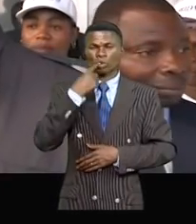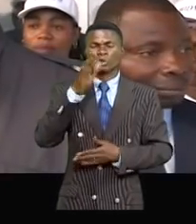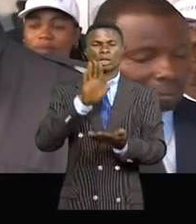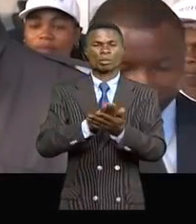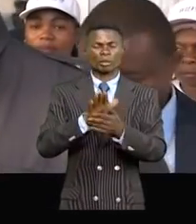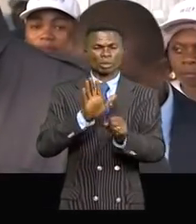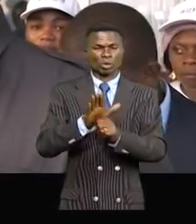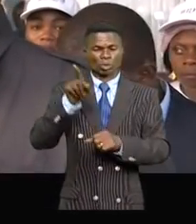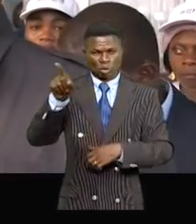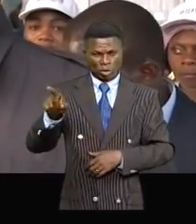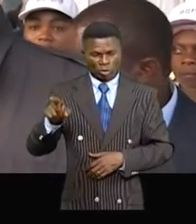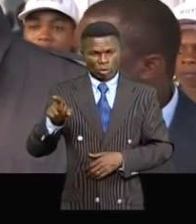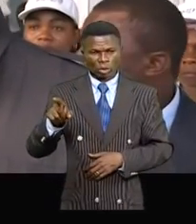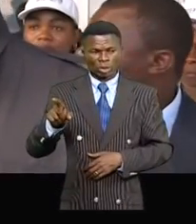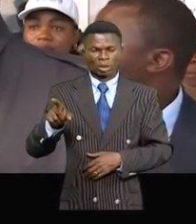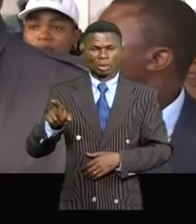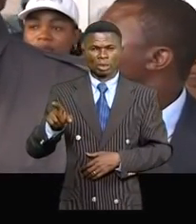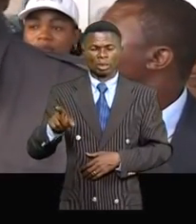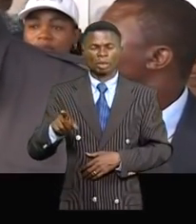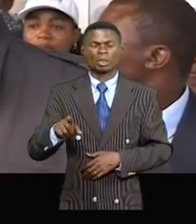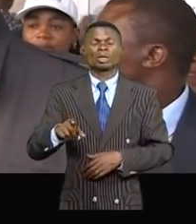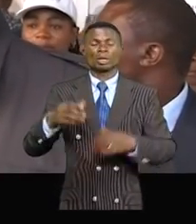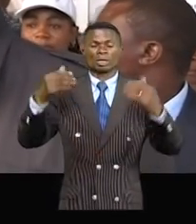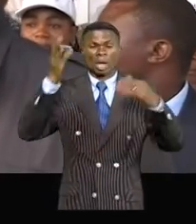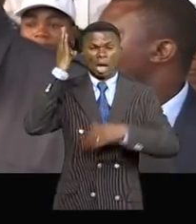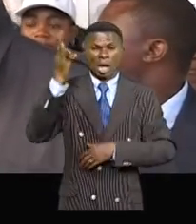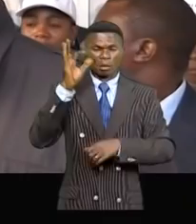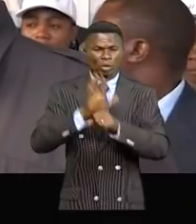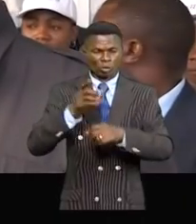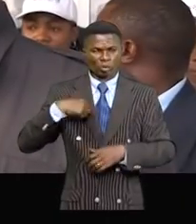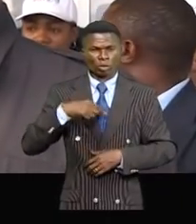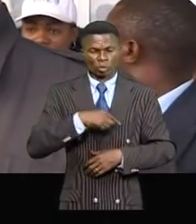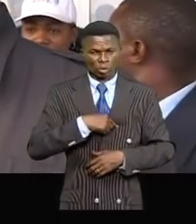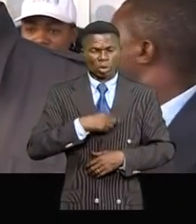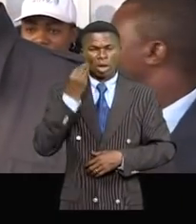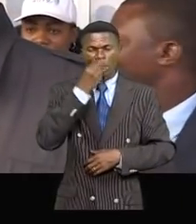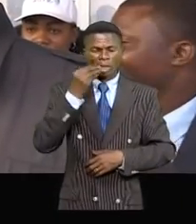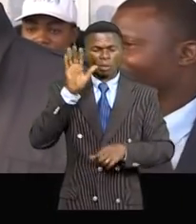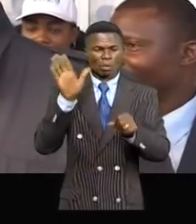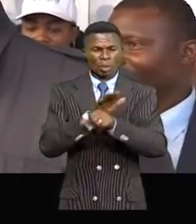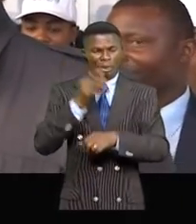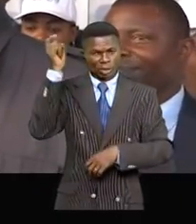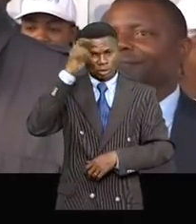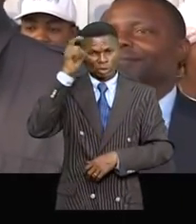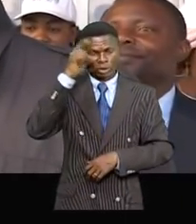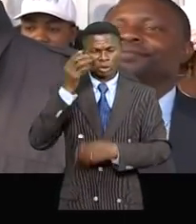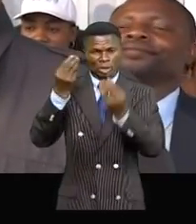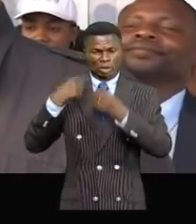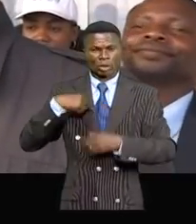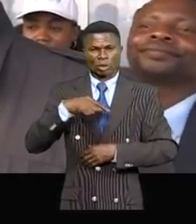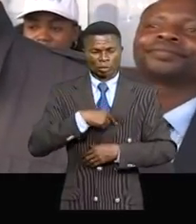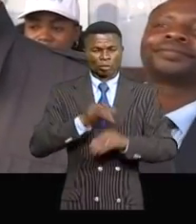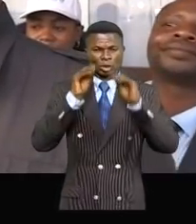très sincèrement. Il nous a prêché beaucoup de paroles de sagesse. Il